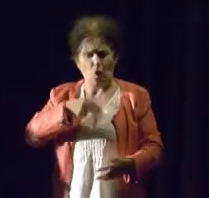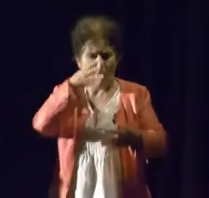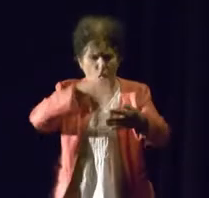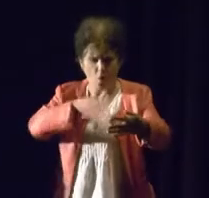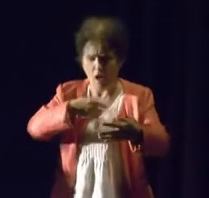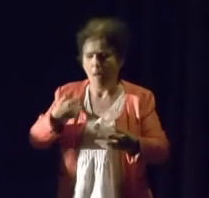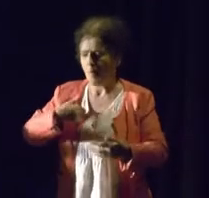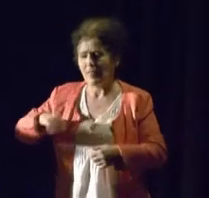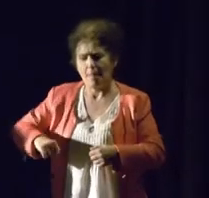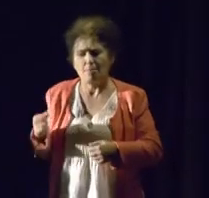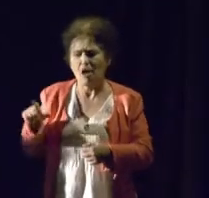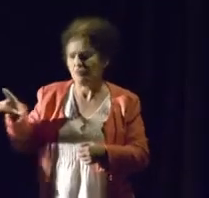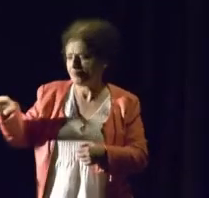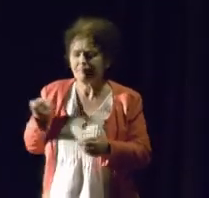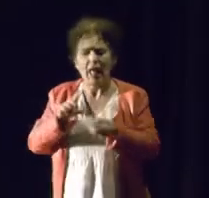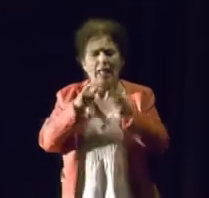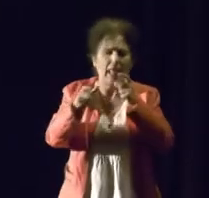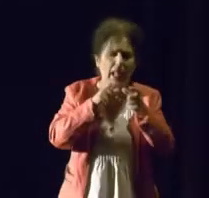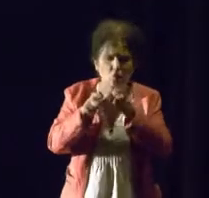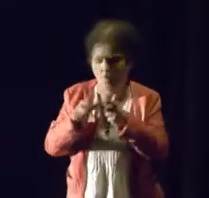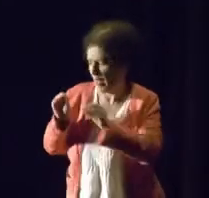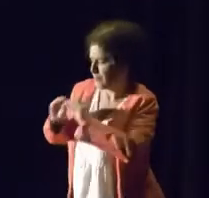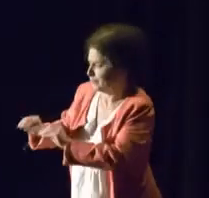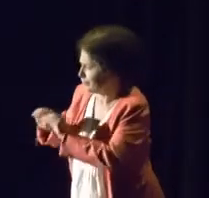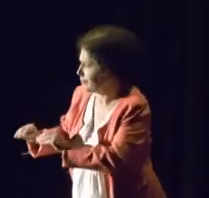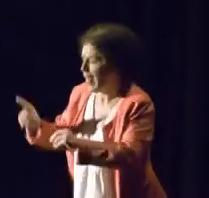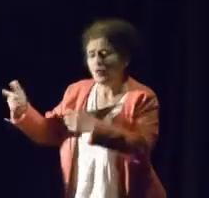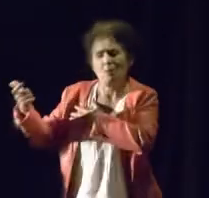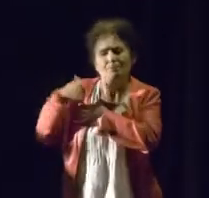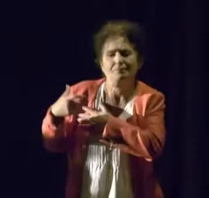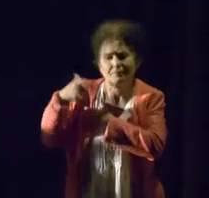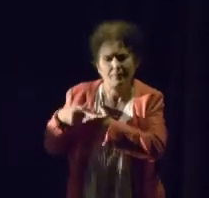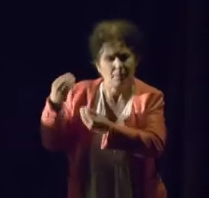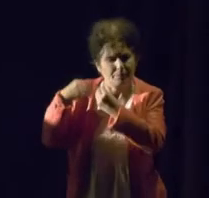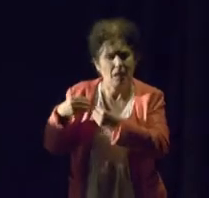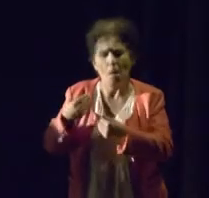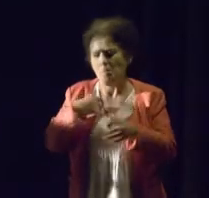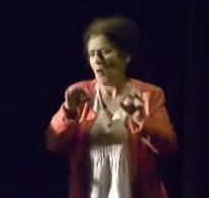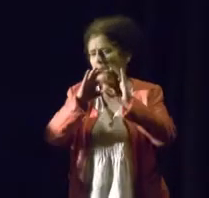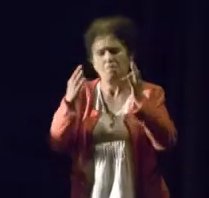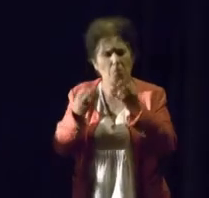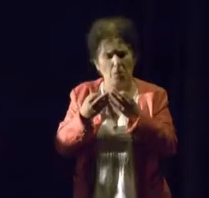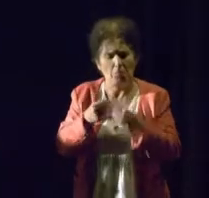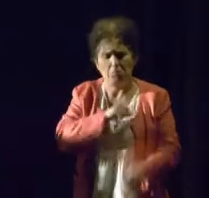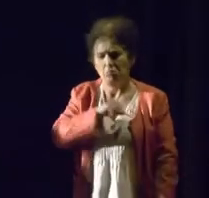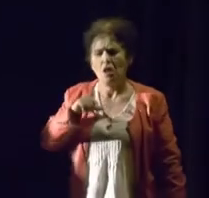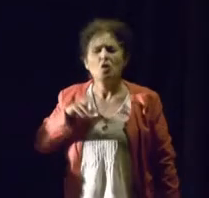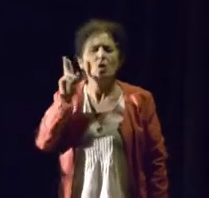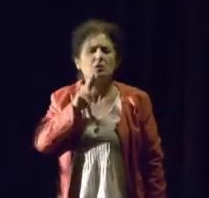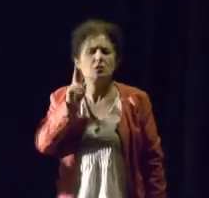мојот партнер да разговараат со него, за да може тој да ме убеди, ниту пак моето семејство.